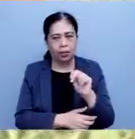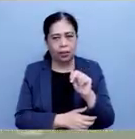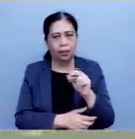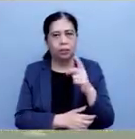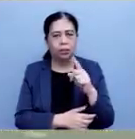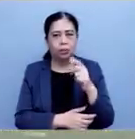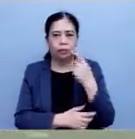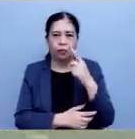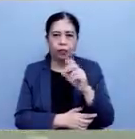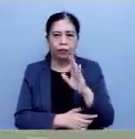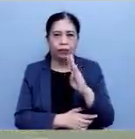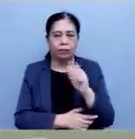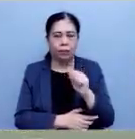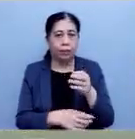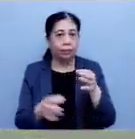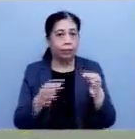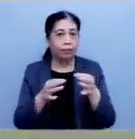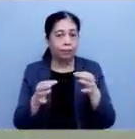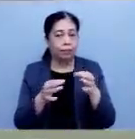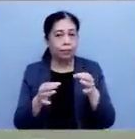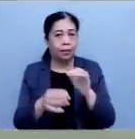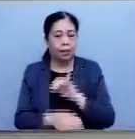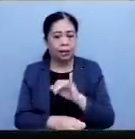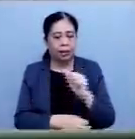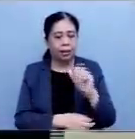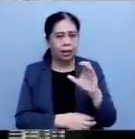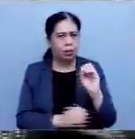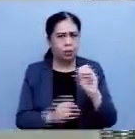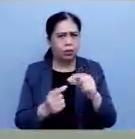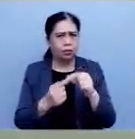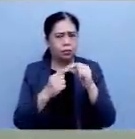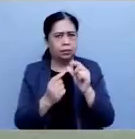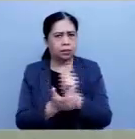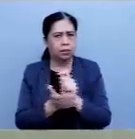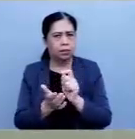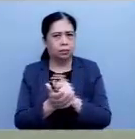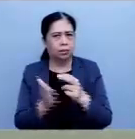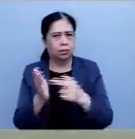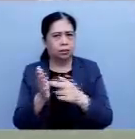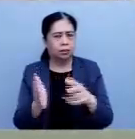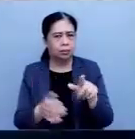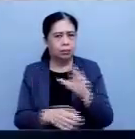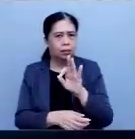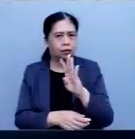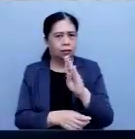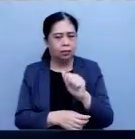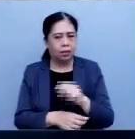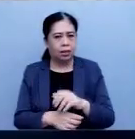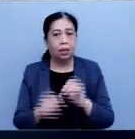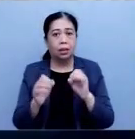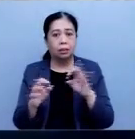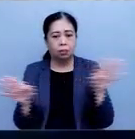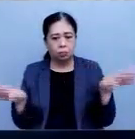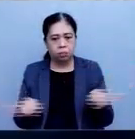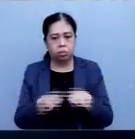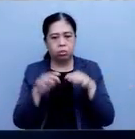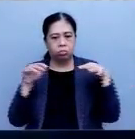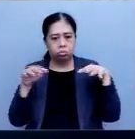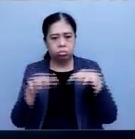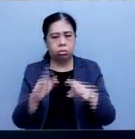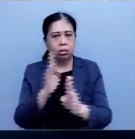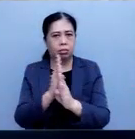sa FIBA. Paglilinaw naman ng IAC, walang special treatment sa mga delegado ng FIBA. Pag po nagkasabay ang isang bus